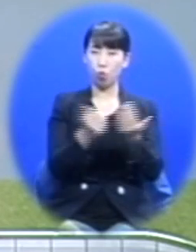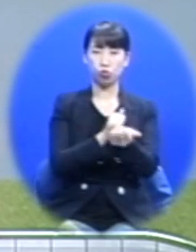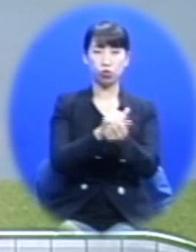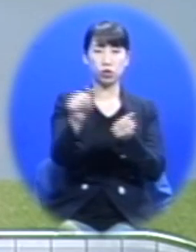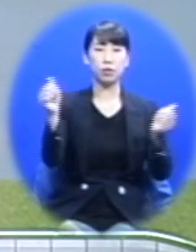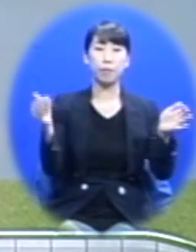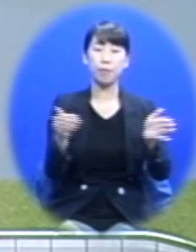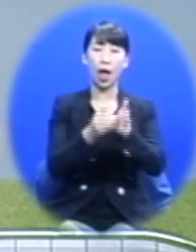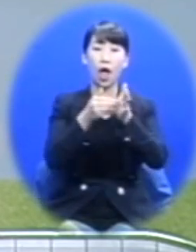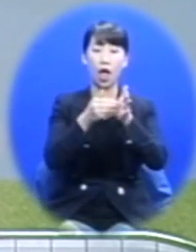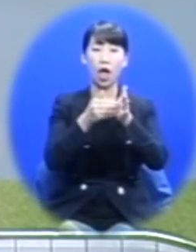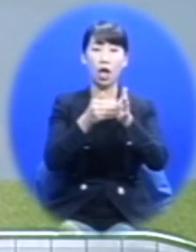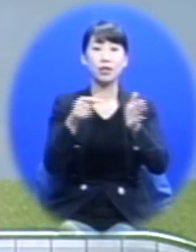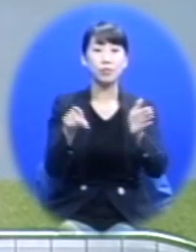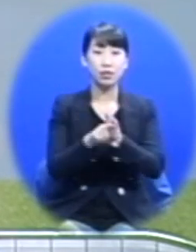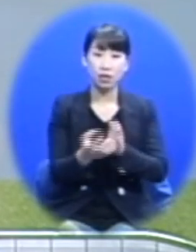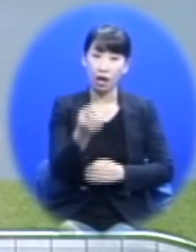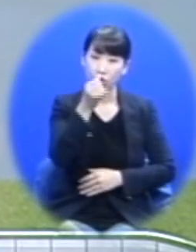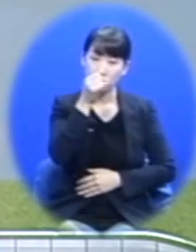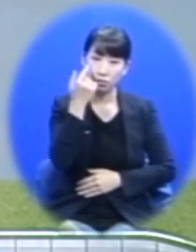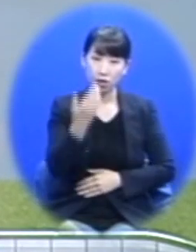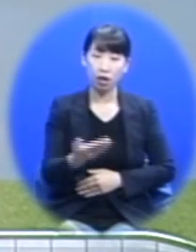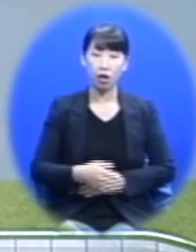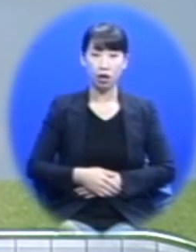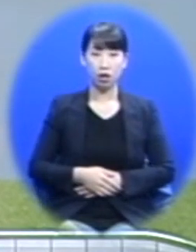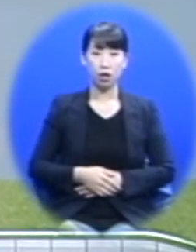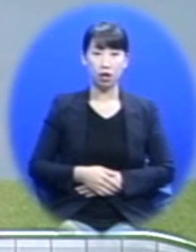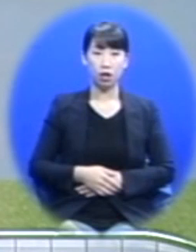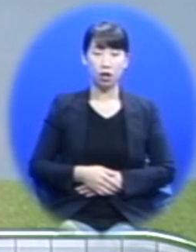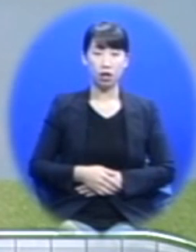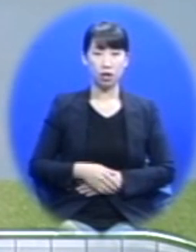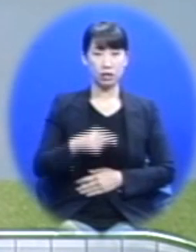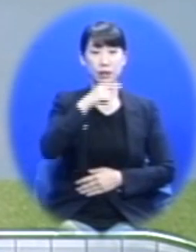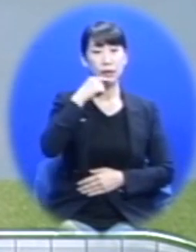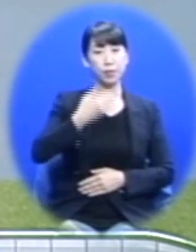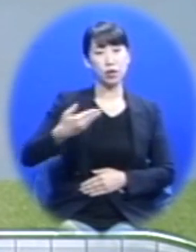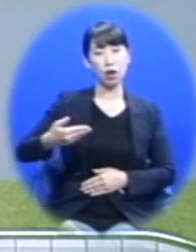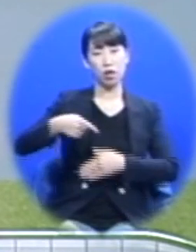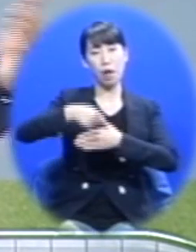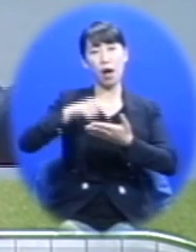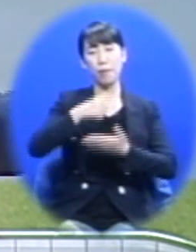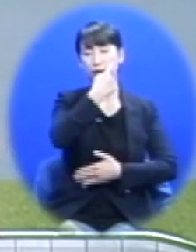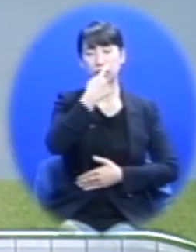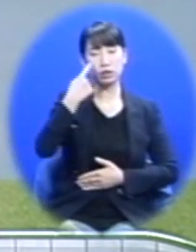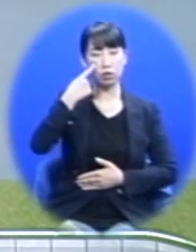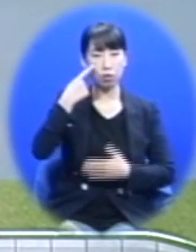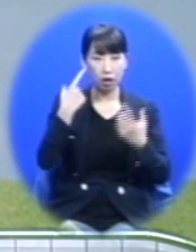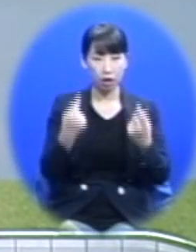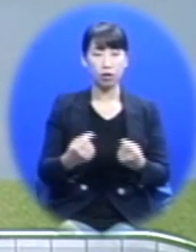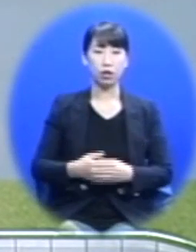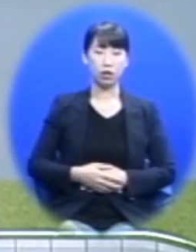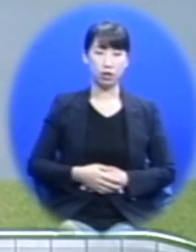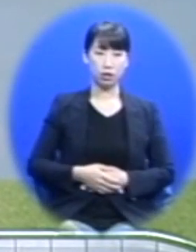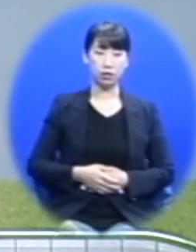믿음이에요. 그건 그 피가 마음속에 증거가 된다. 예수님의 보혈이 내 마음에